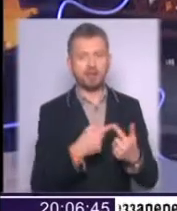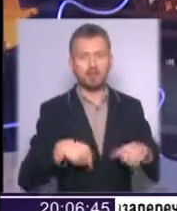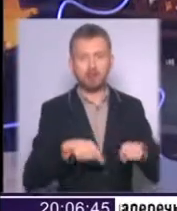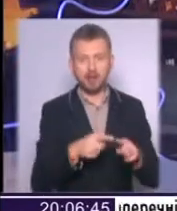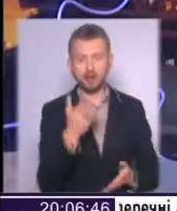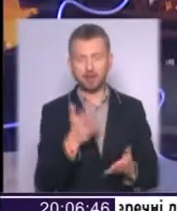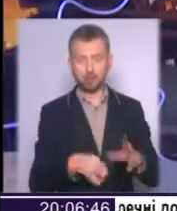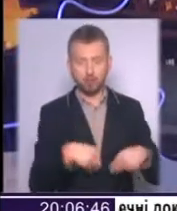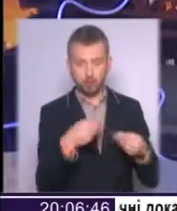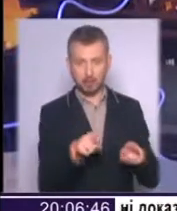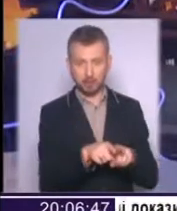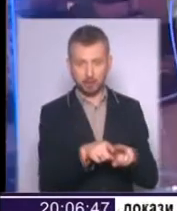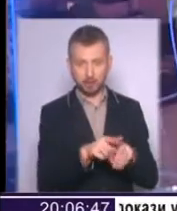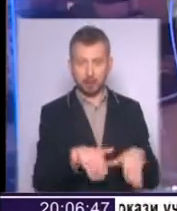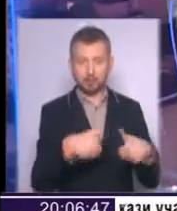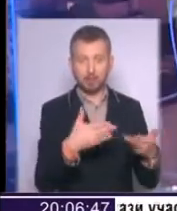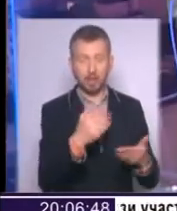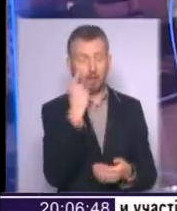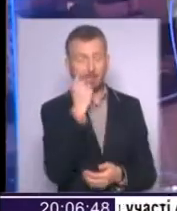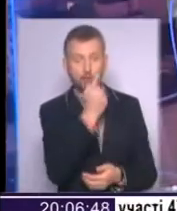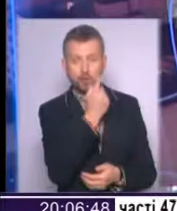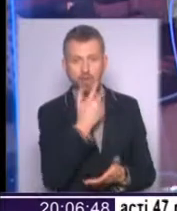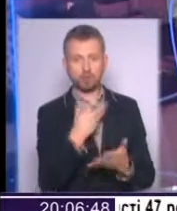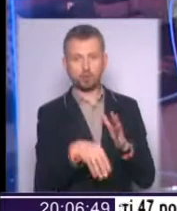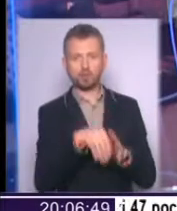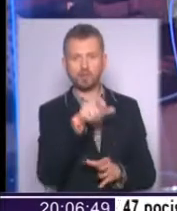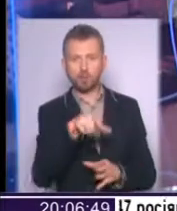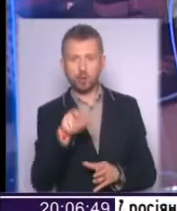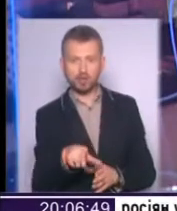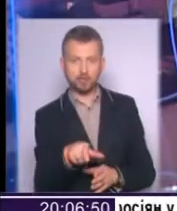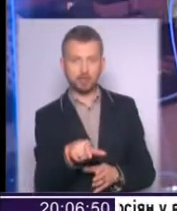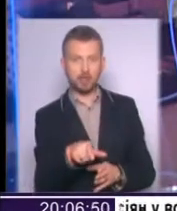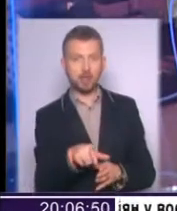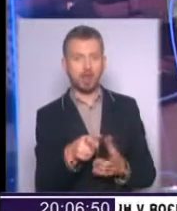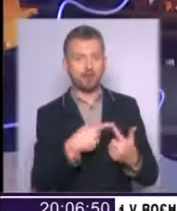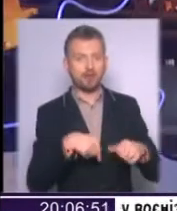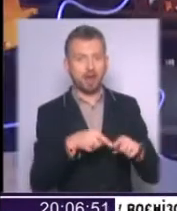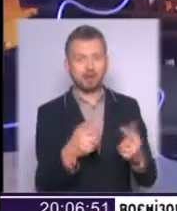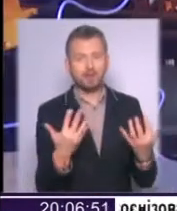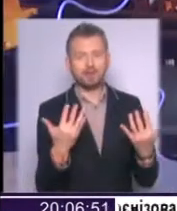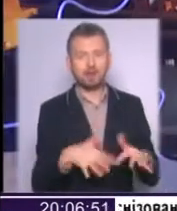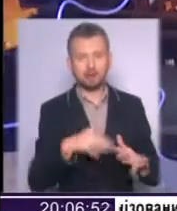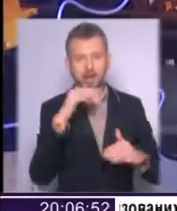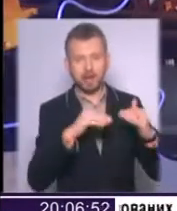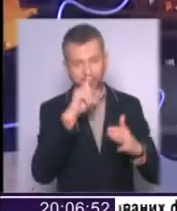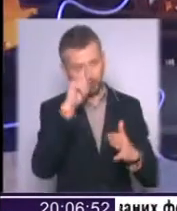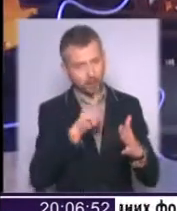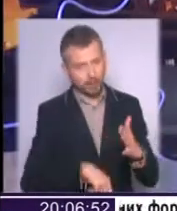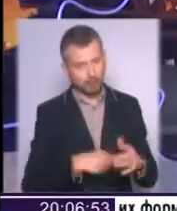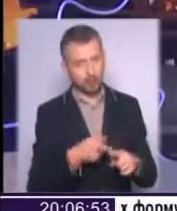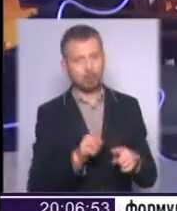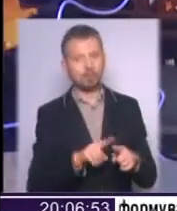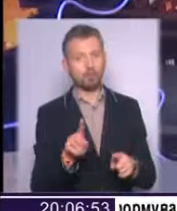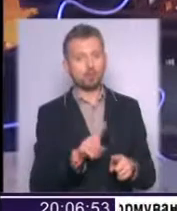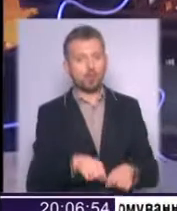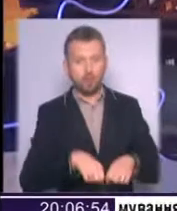якщо подається таке подання, в очах своїх виборців, звичайно, втрачає рейтинг, довіру. Звичайно. Тому що диму